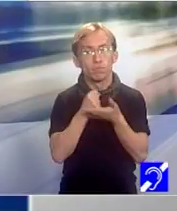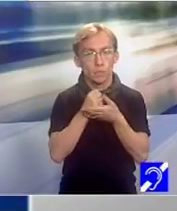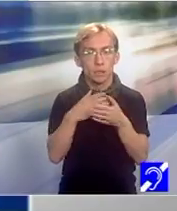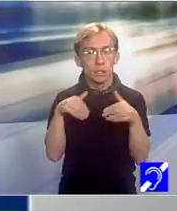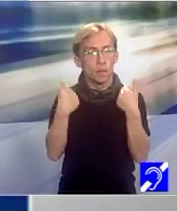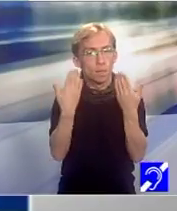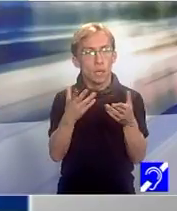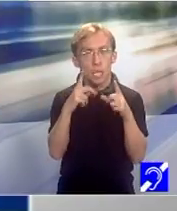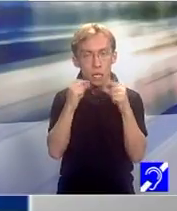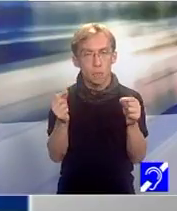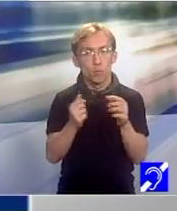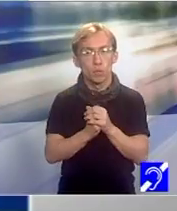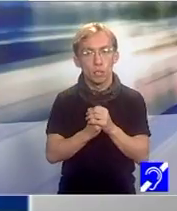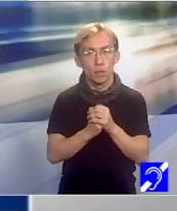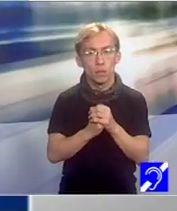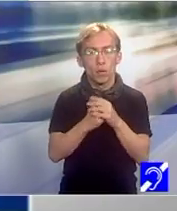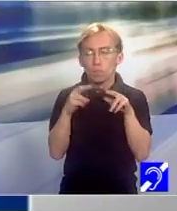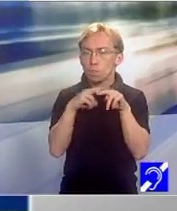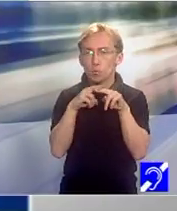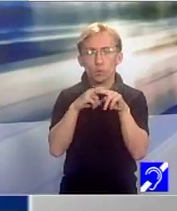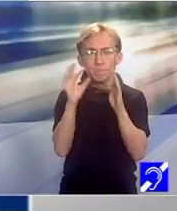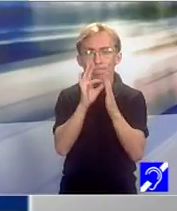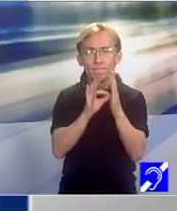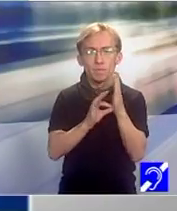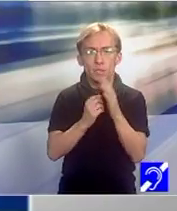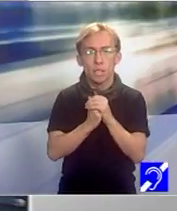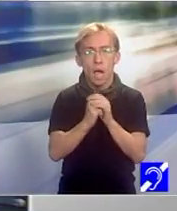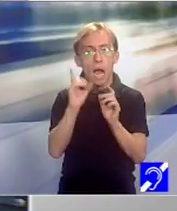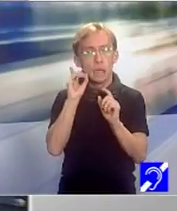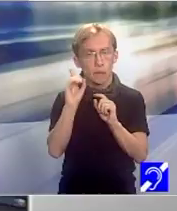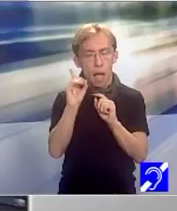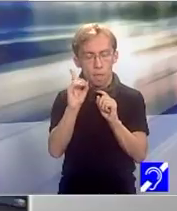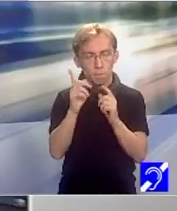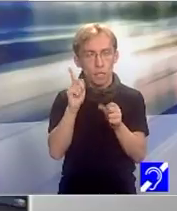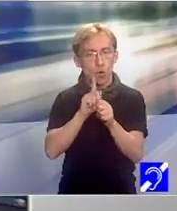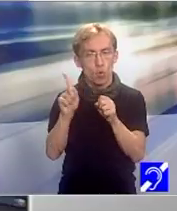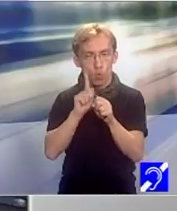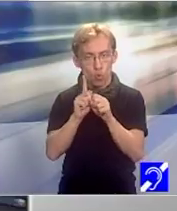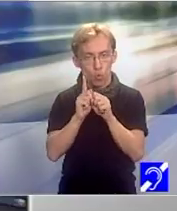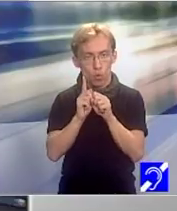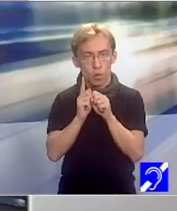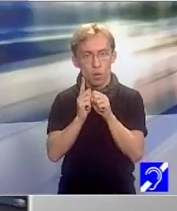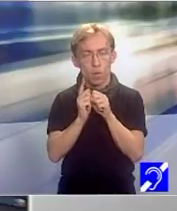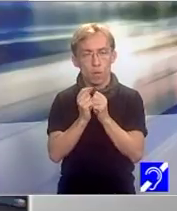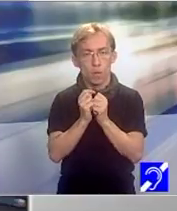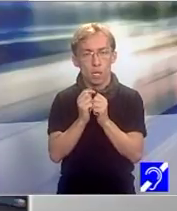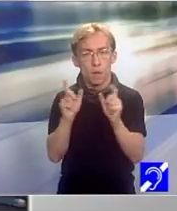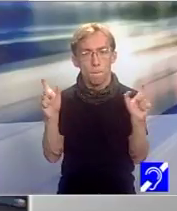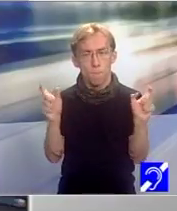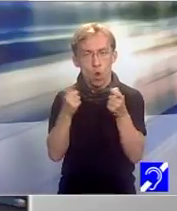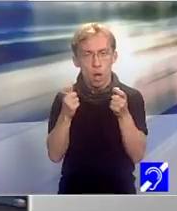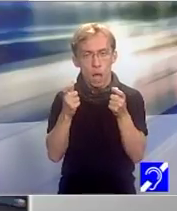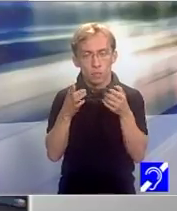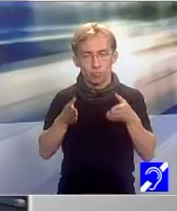să răspundă. Cum stau lucrurile? Lucrurile stau în felul următor. Fiind blocat absolut complet în